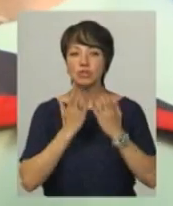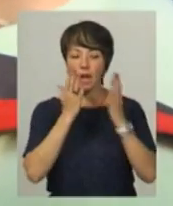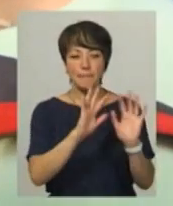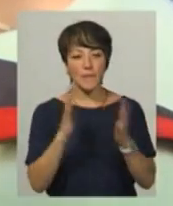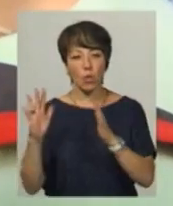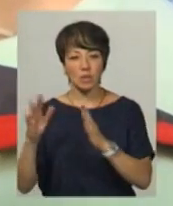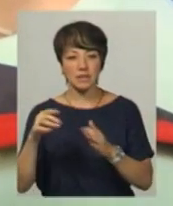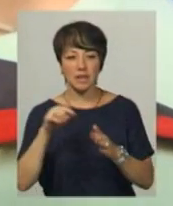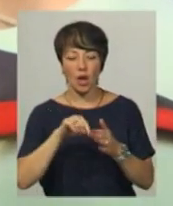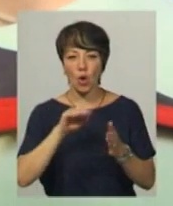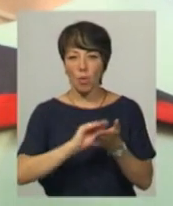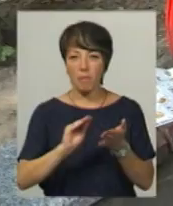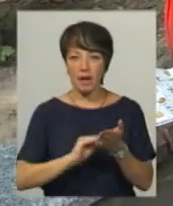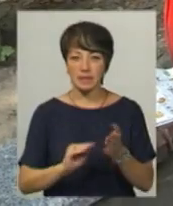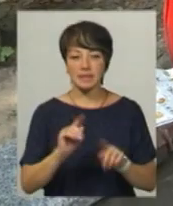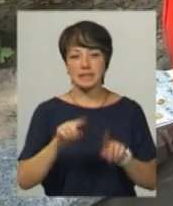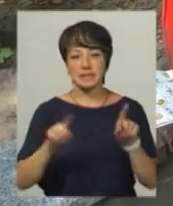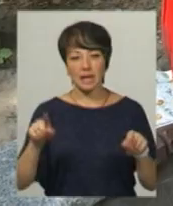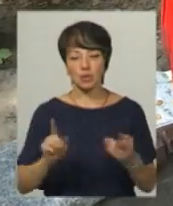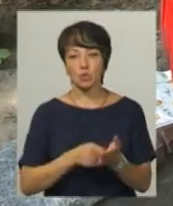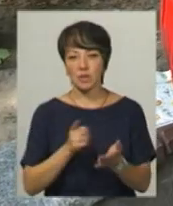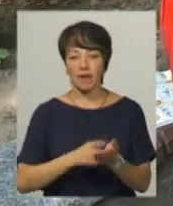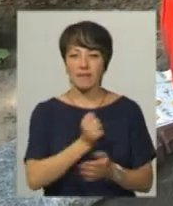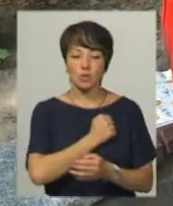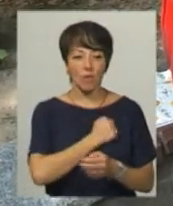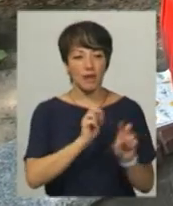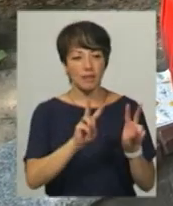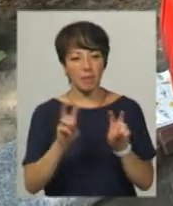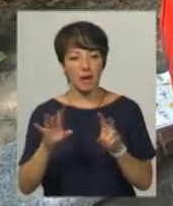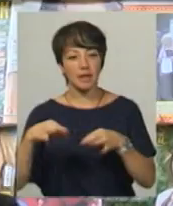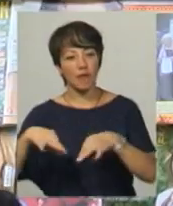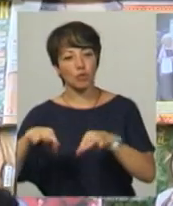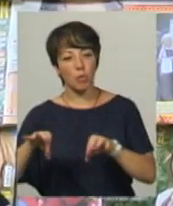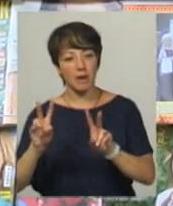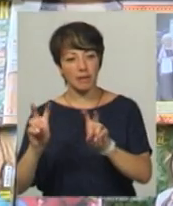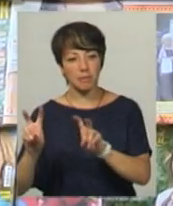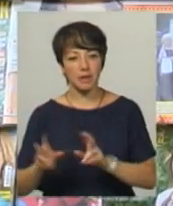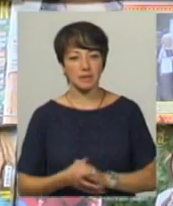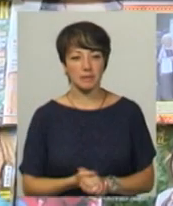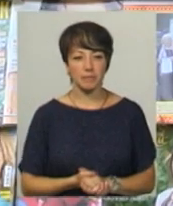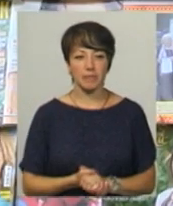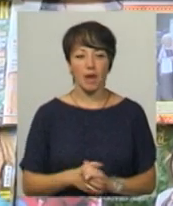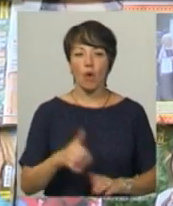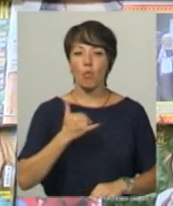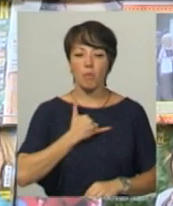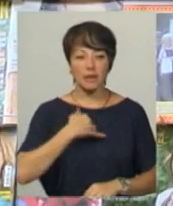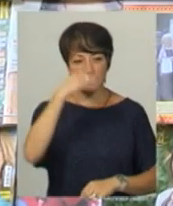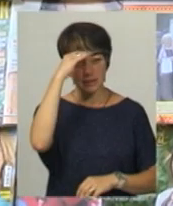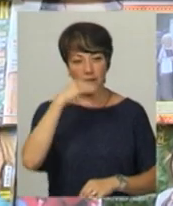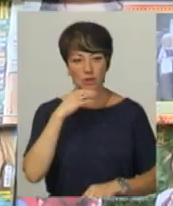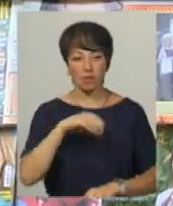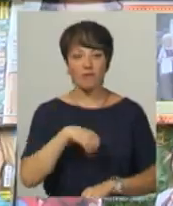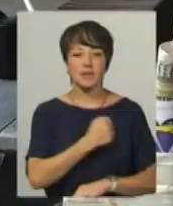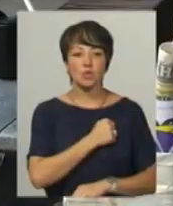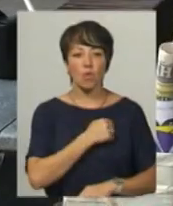пригодницькі романи. Серед періодичних видань їх зацікавила військова тематика та автомобільна. Бо в мене тато військовий, то цікава ця